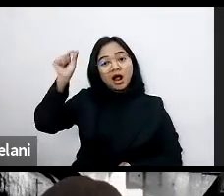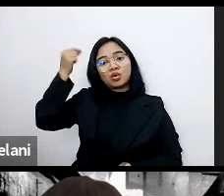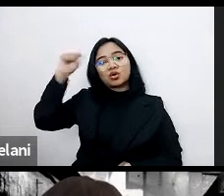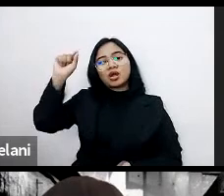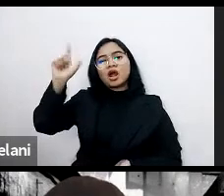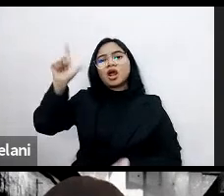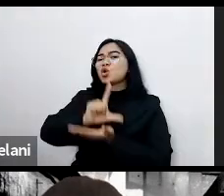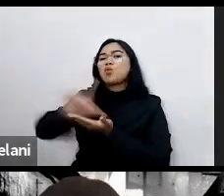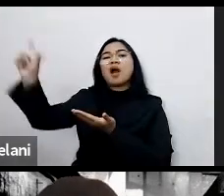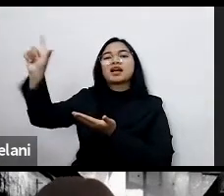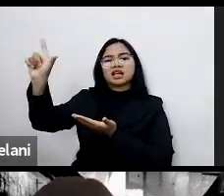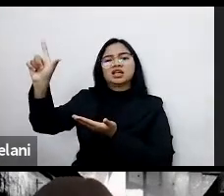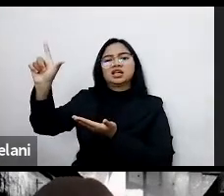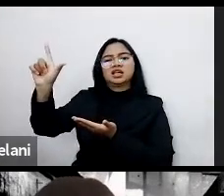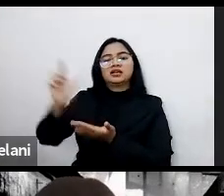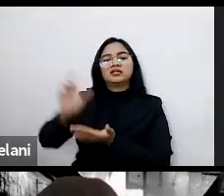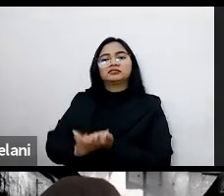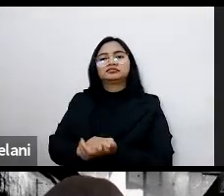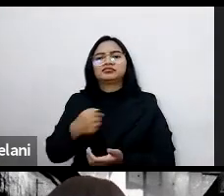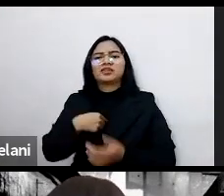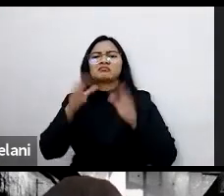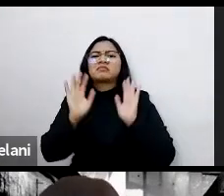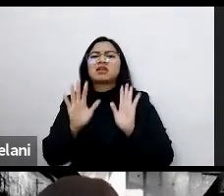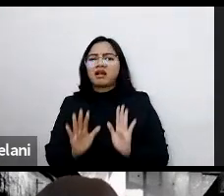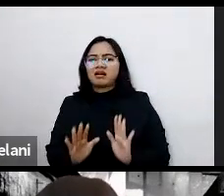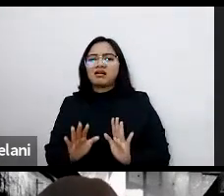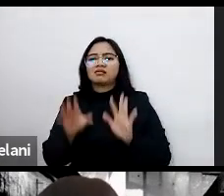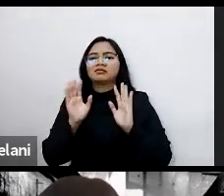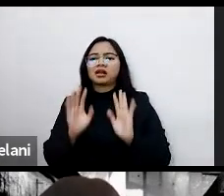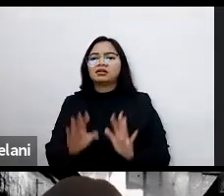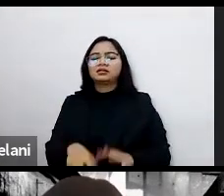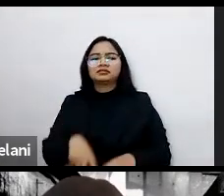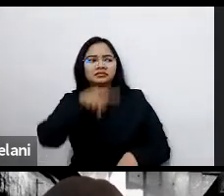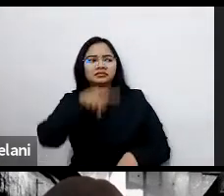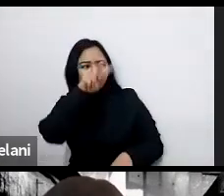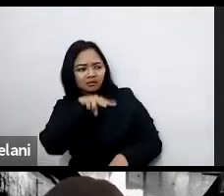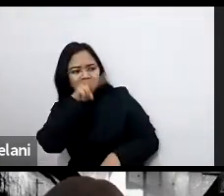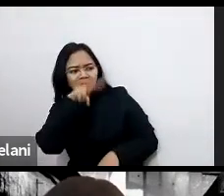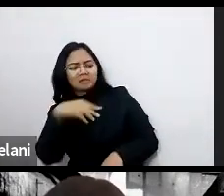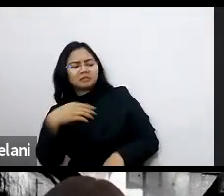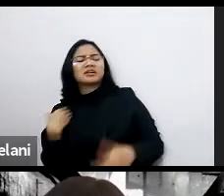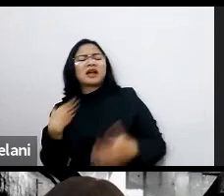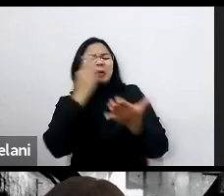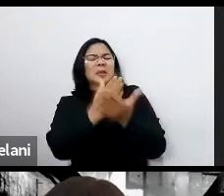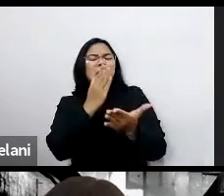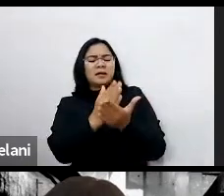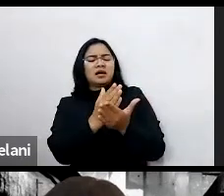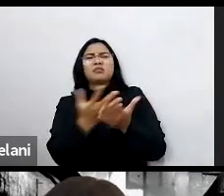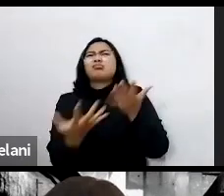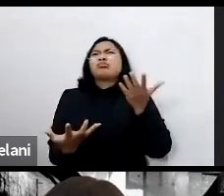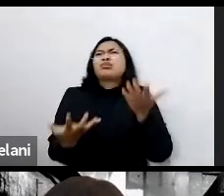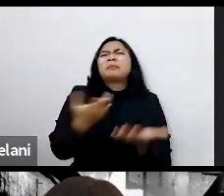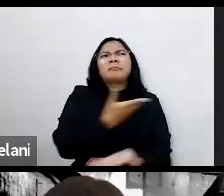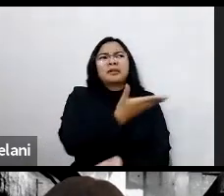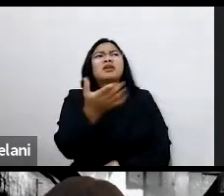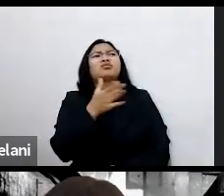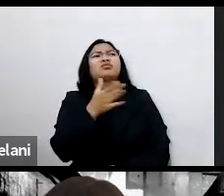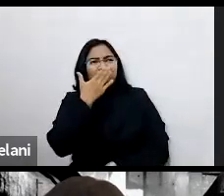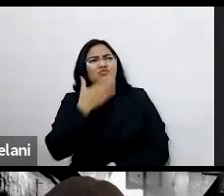kan meneliti itu ya itu misalnya ada hambatan-hambatan sebenarnya mungkin mereka punya potensi